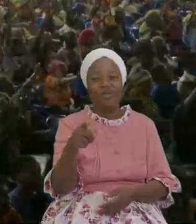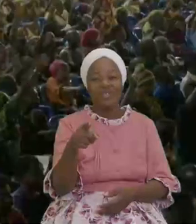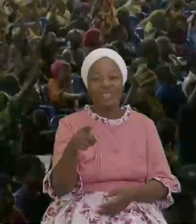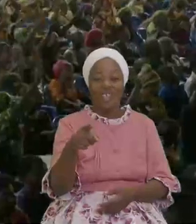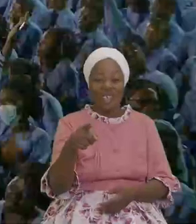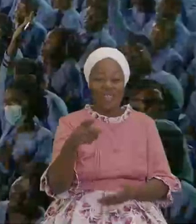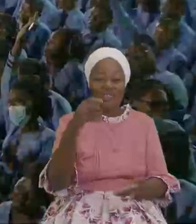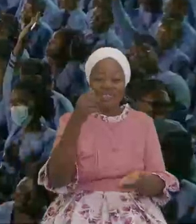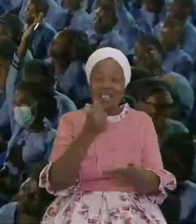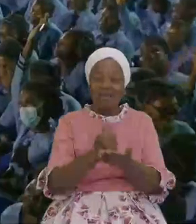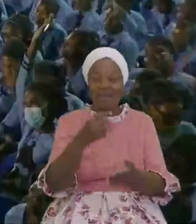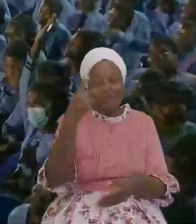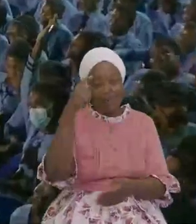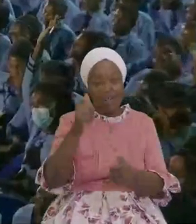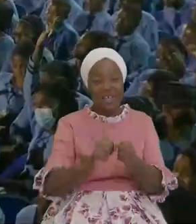Amen pour toi.